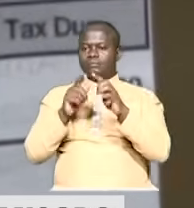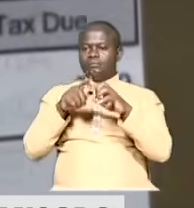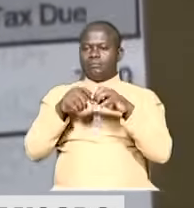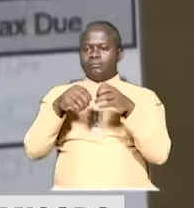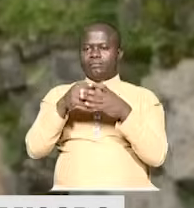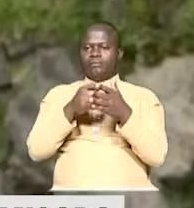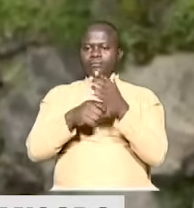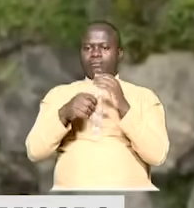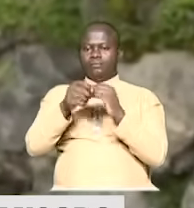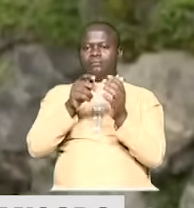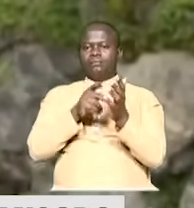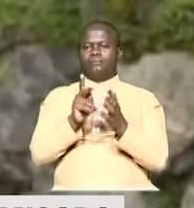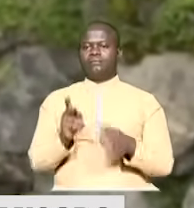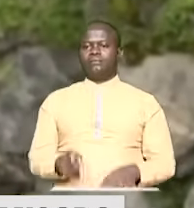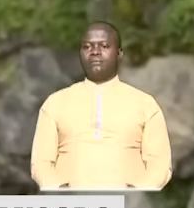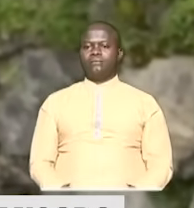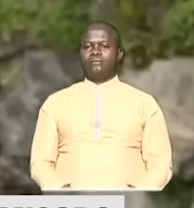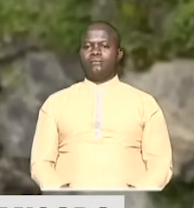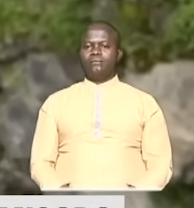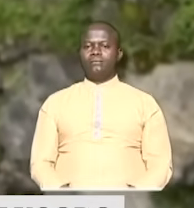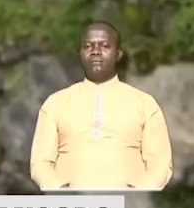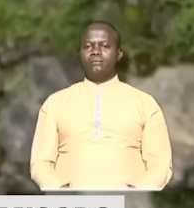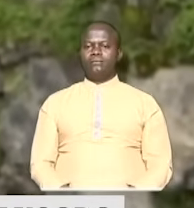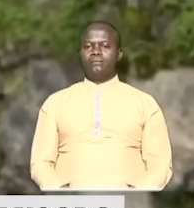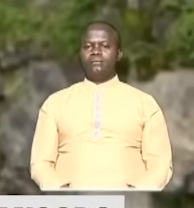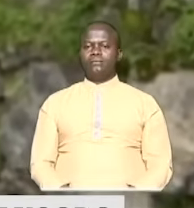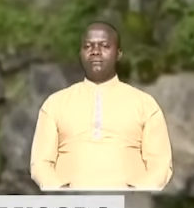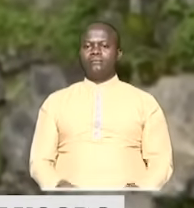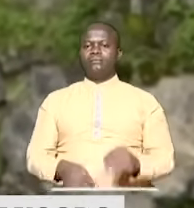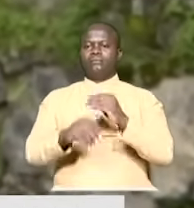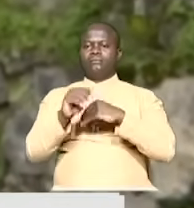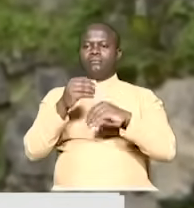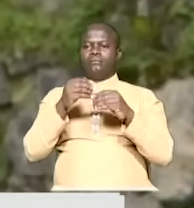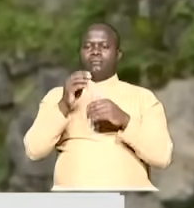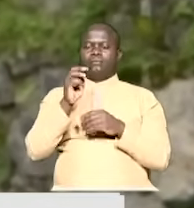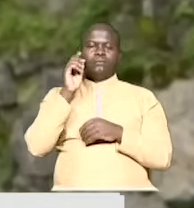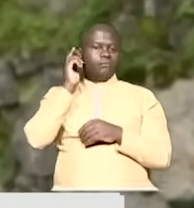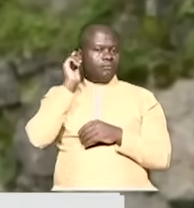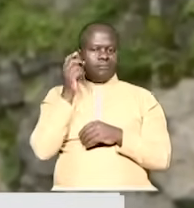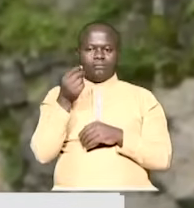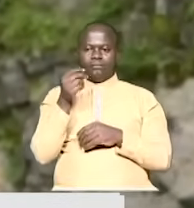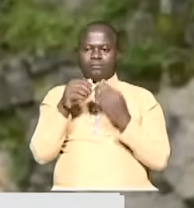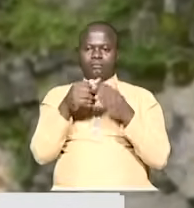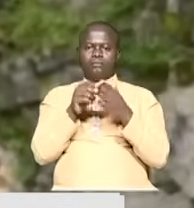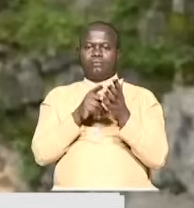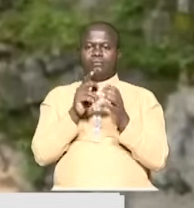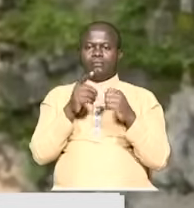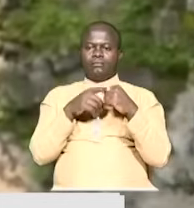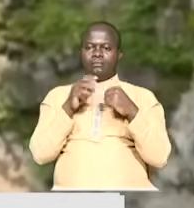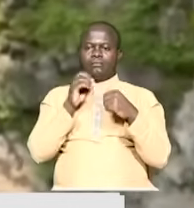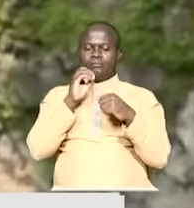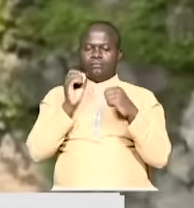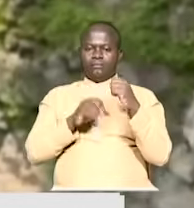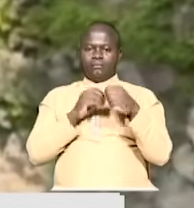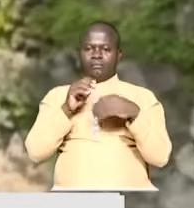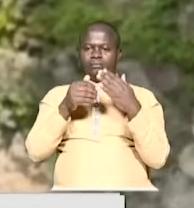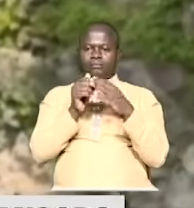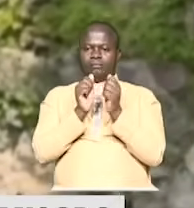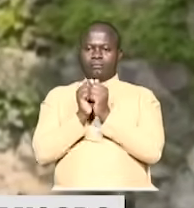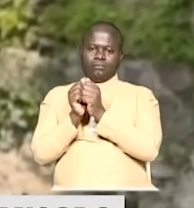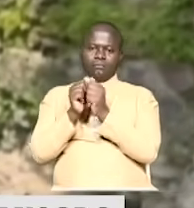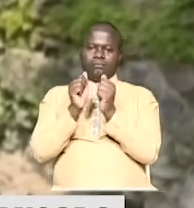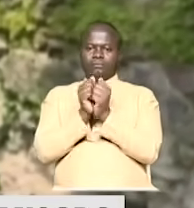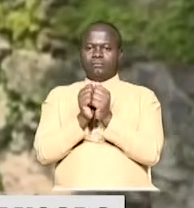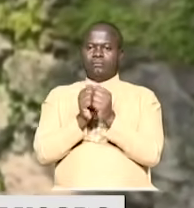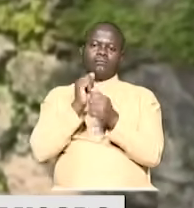n'umusoro bishyura. Ucuruza ubucuruzi bwa mobile money, twasoraga 600,000 ku mwaka, none badukubiye inshuro 10 tuzajya